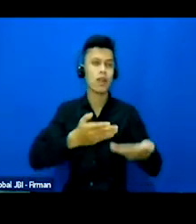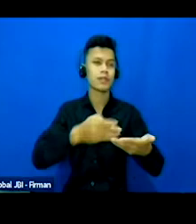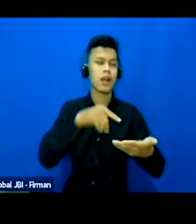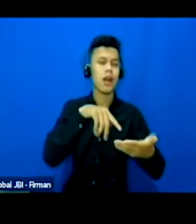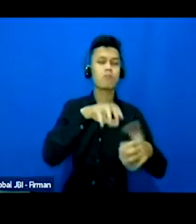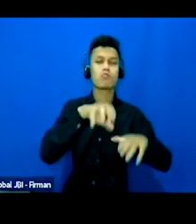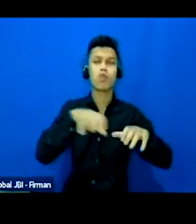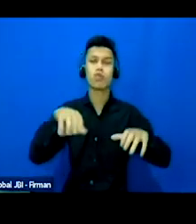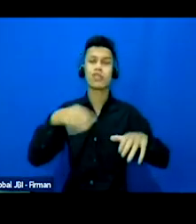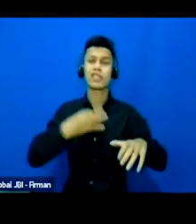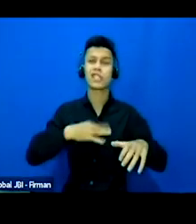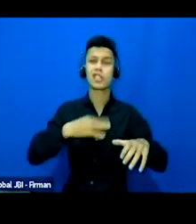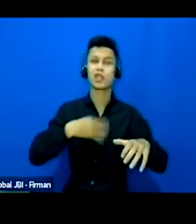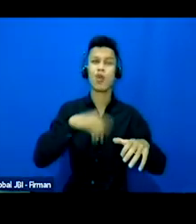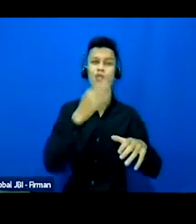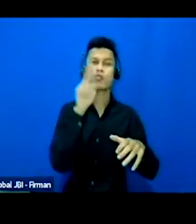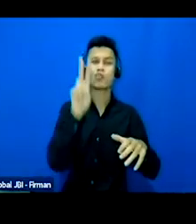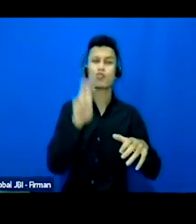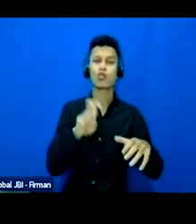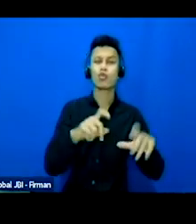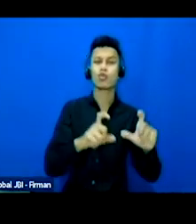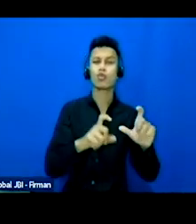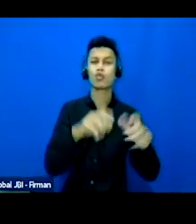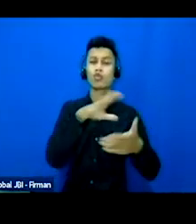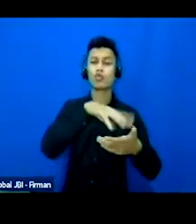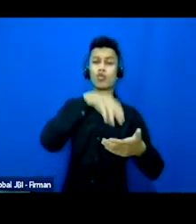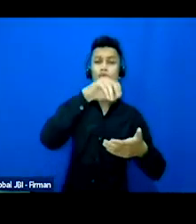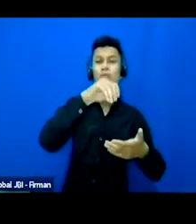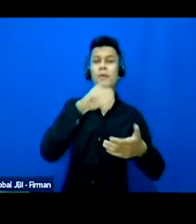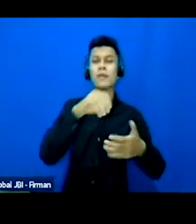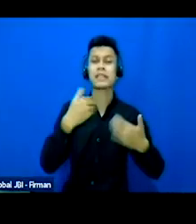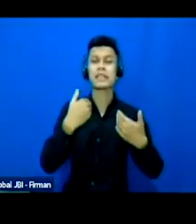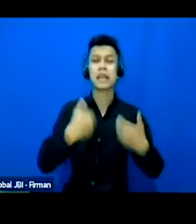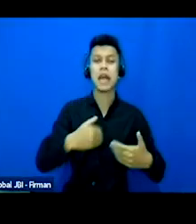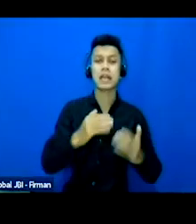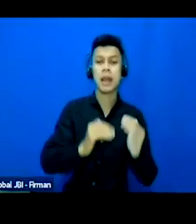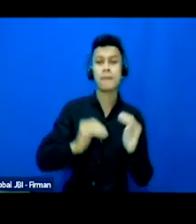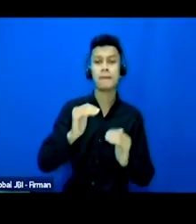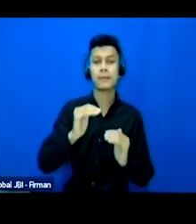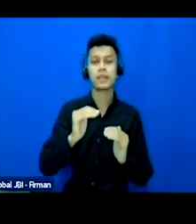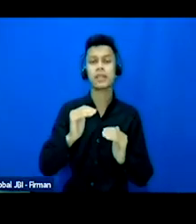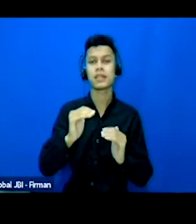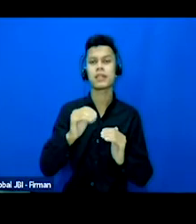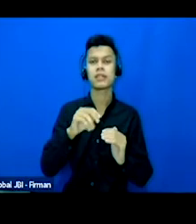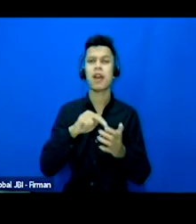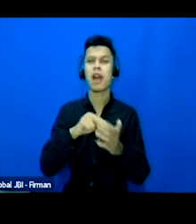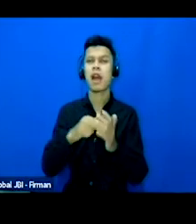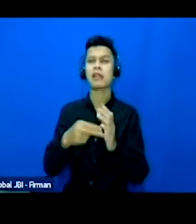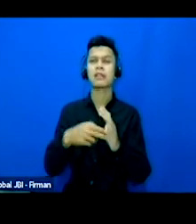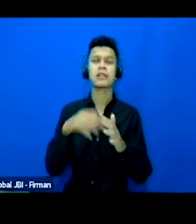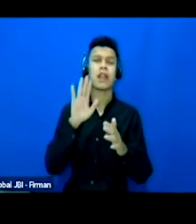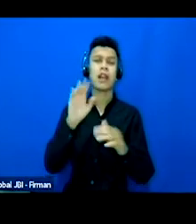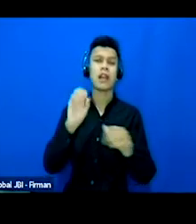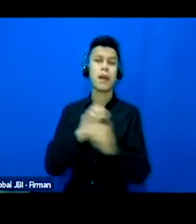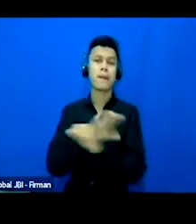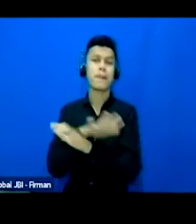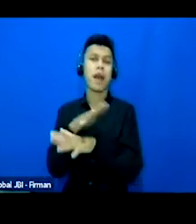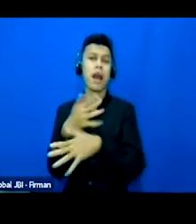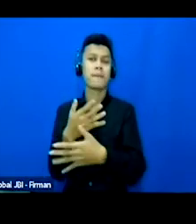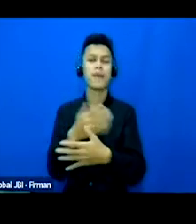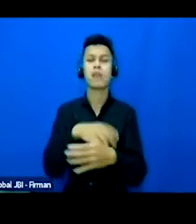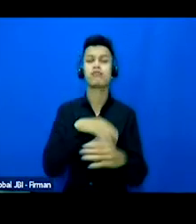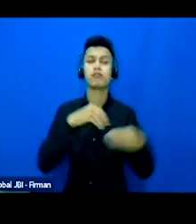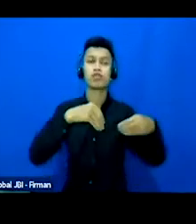sumber daya yang lebih dari produksi konvensional sehingga kemudian memiliki efek dan waktu dewasa ini sendiri dewasa ini